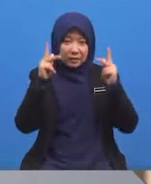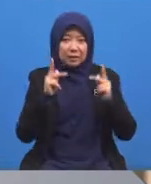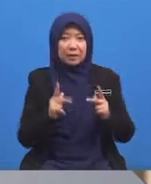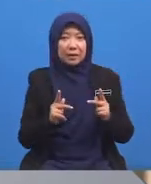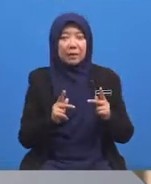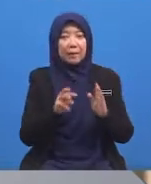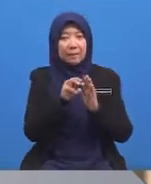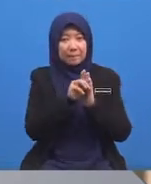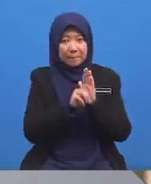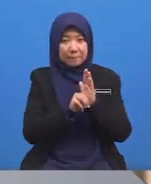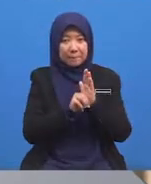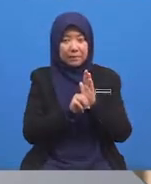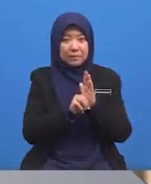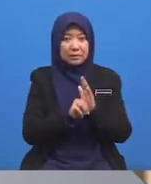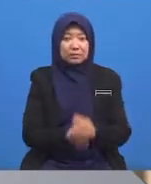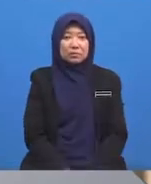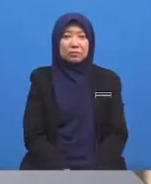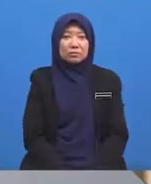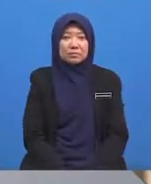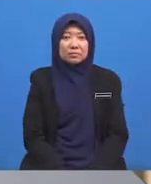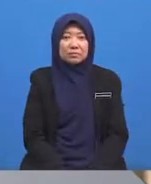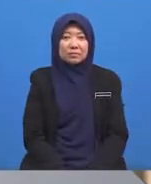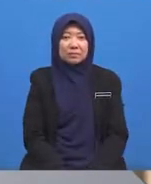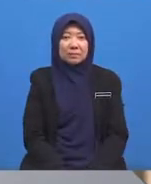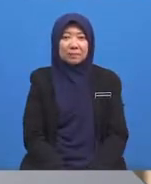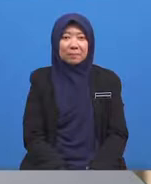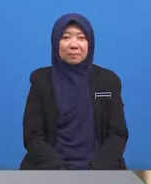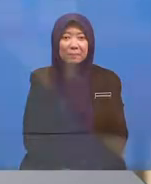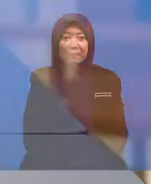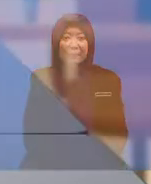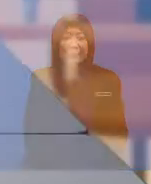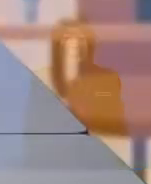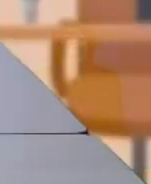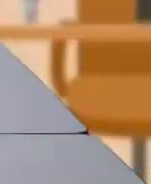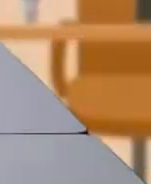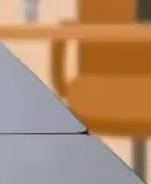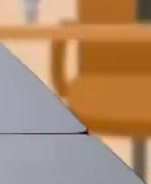Ya, kaedah menyisih. Mari kita buat bersama-sama.